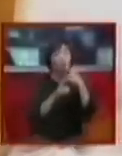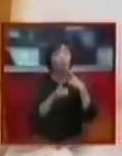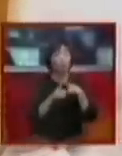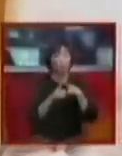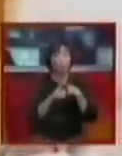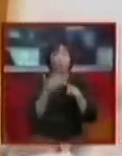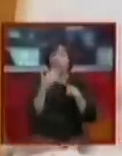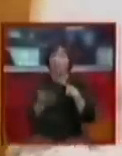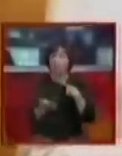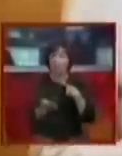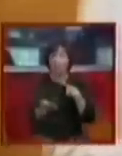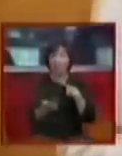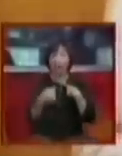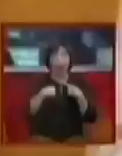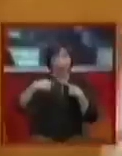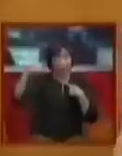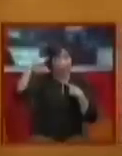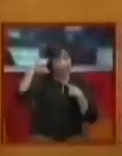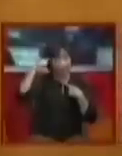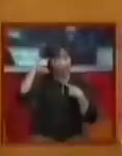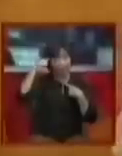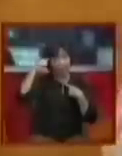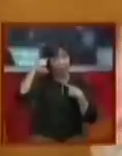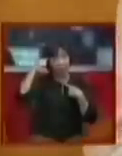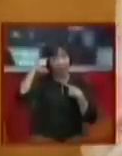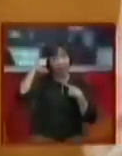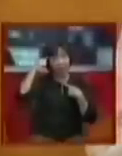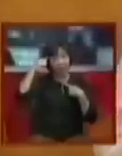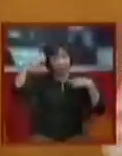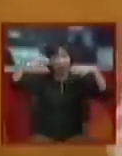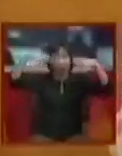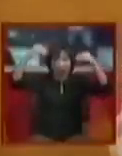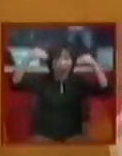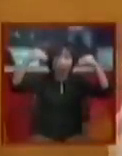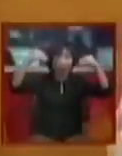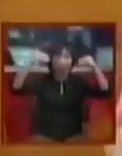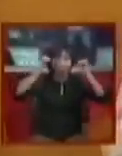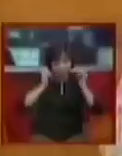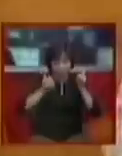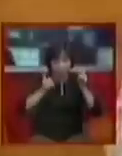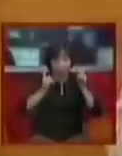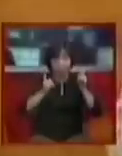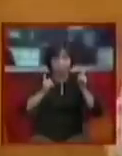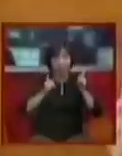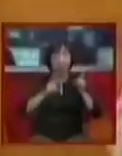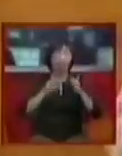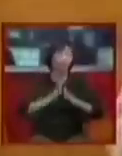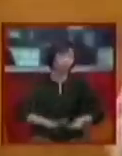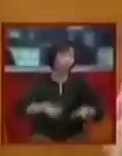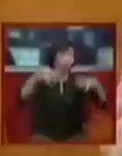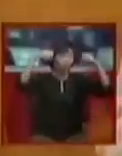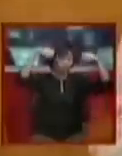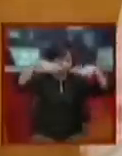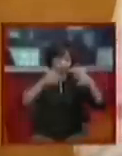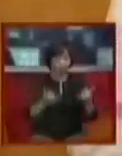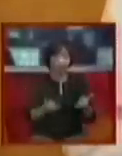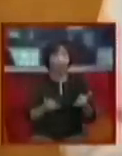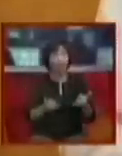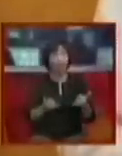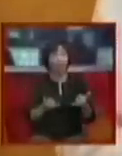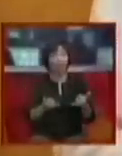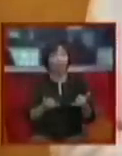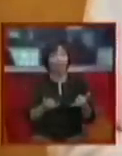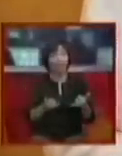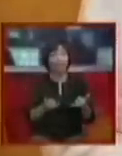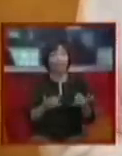nagsasabing salamat, akala ko hindi na magkakakuryente sa aming sitio, akala ko hindi ko naaabuting